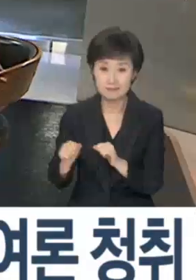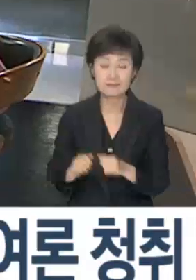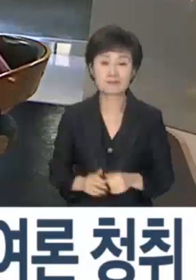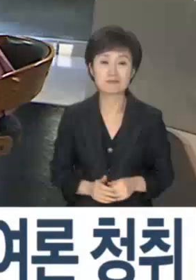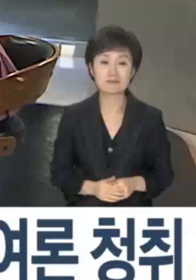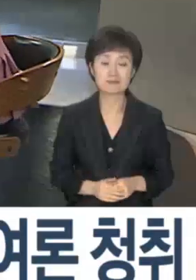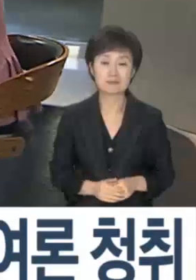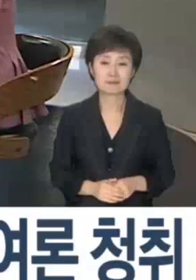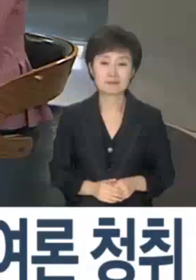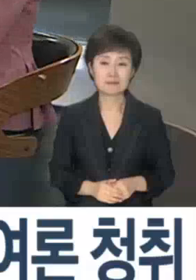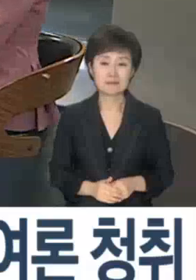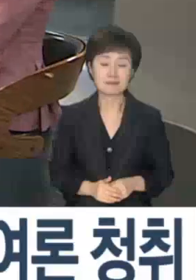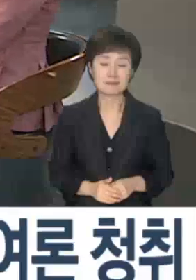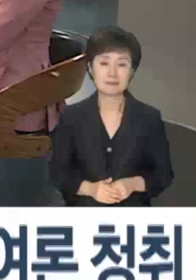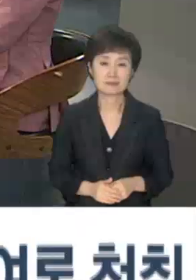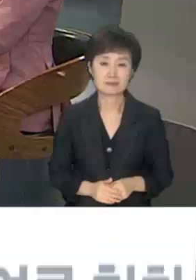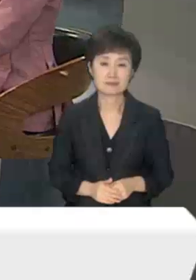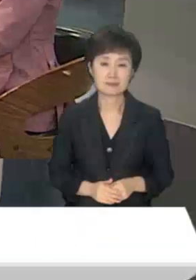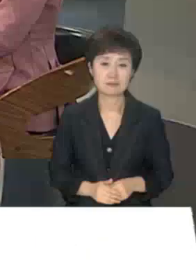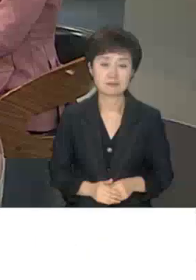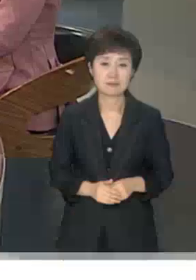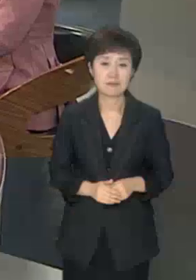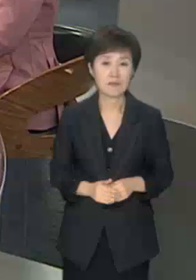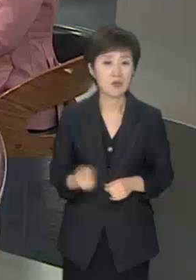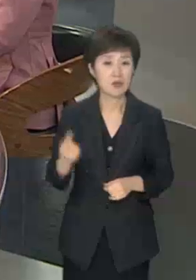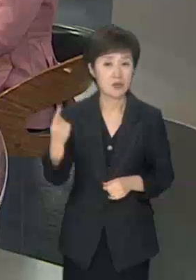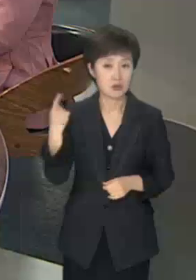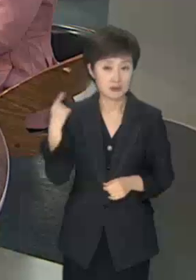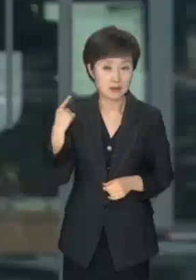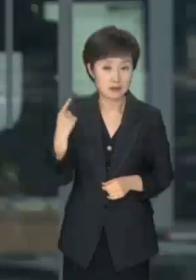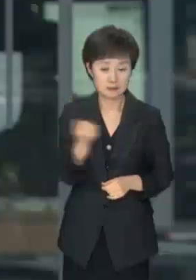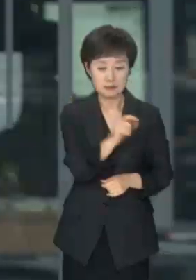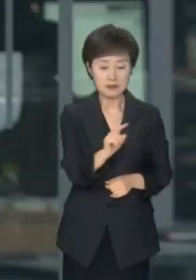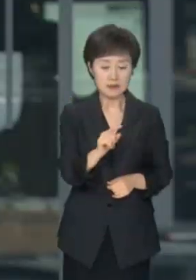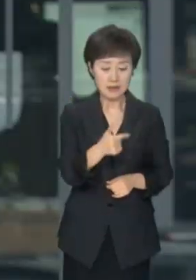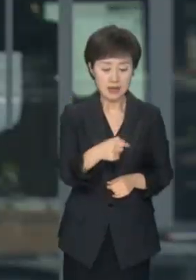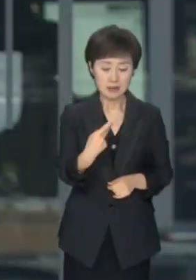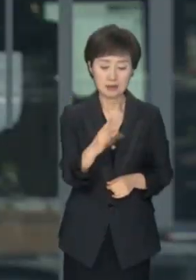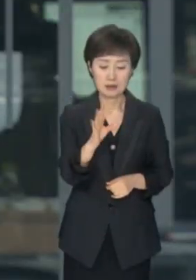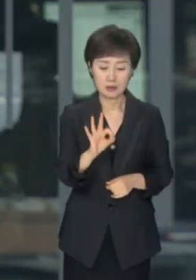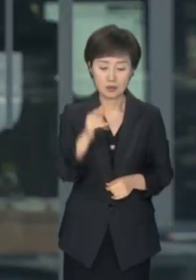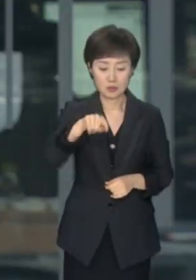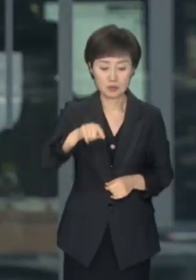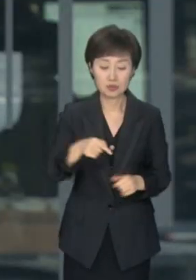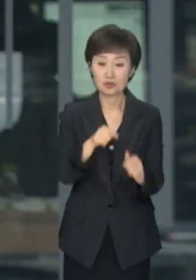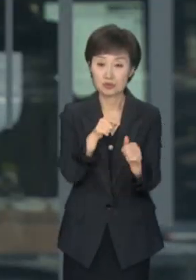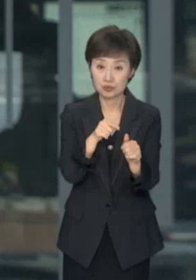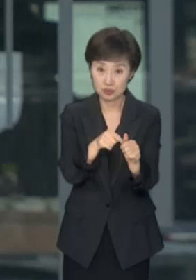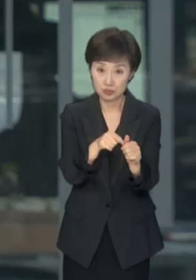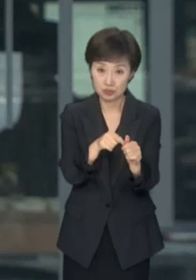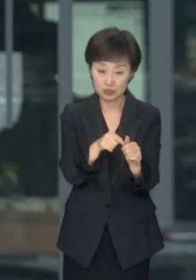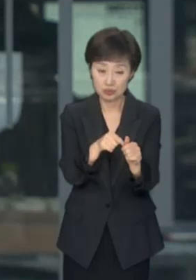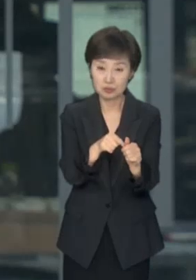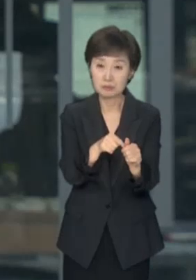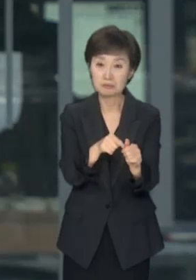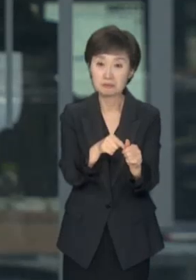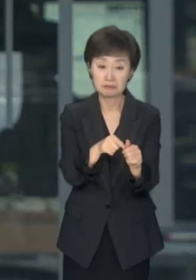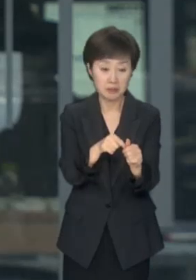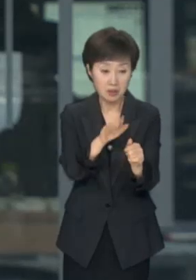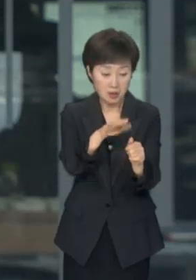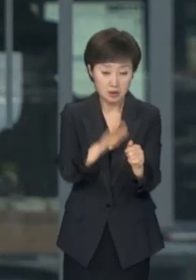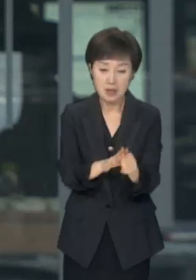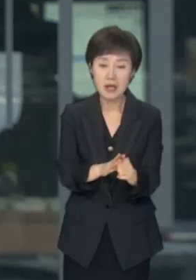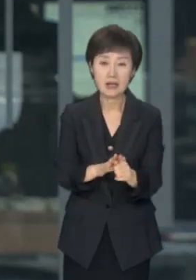네, 안녕하세요. 안녕하십니까? 어제 한동훈 장관 기자들과 만나서 문답을 주고 받았는데 비대위원장에 대한